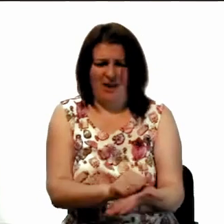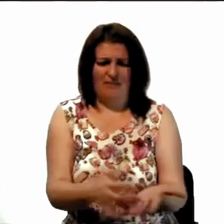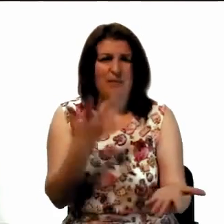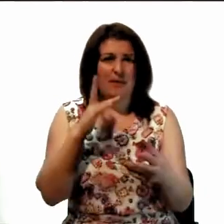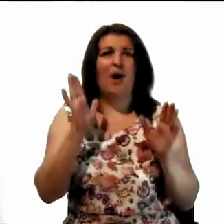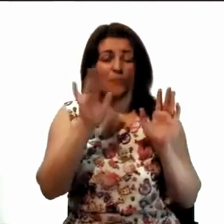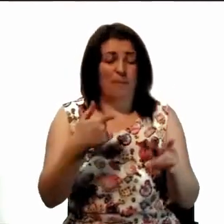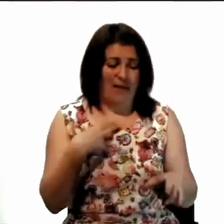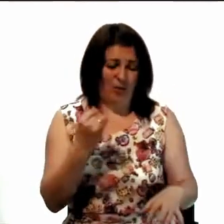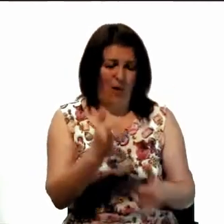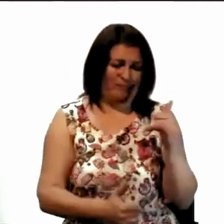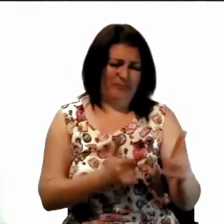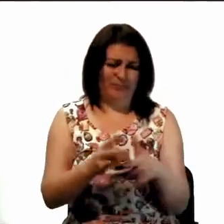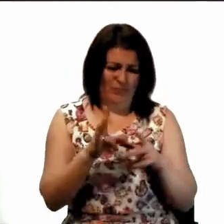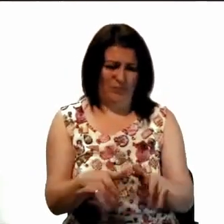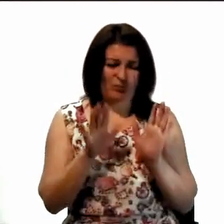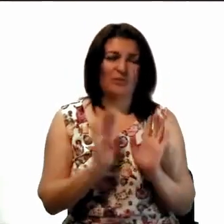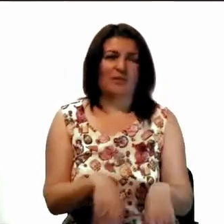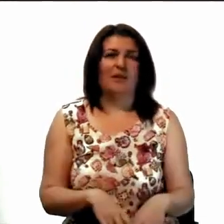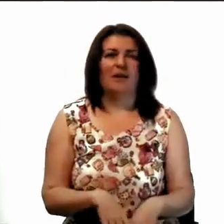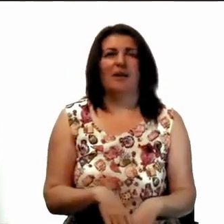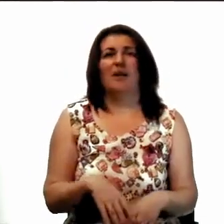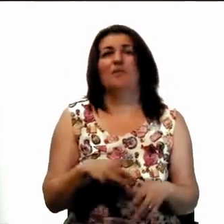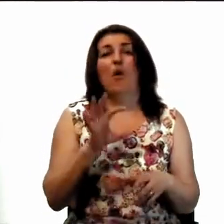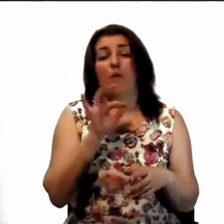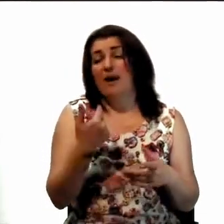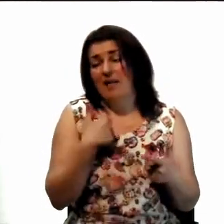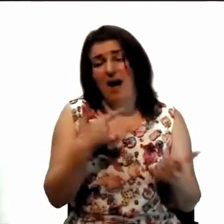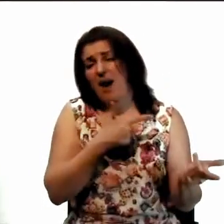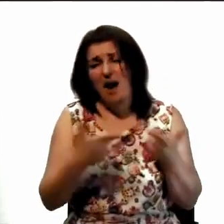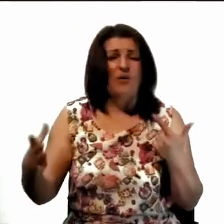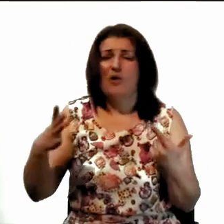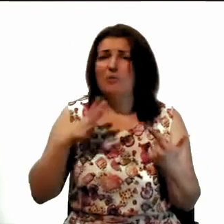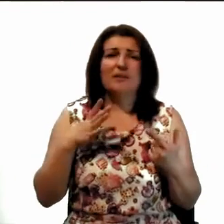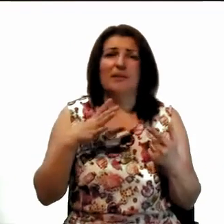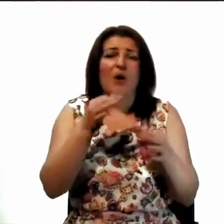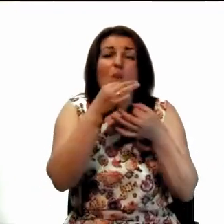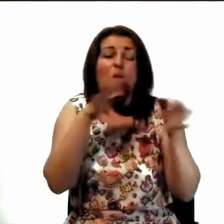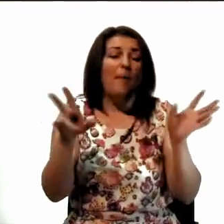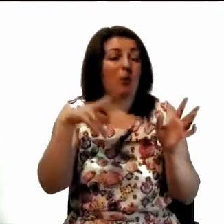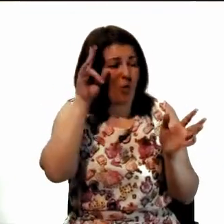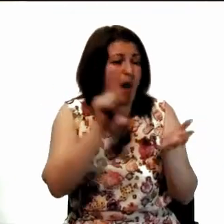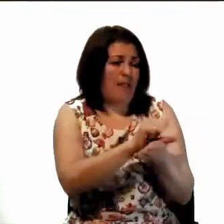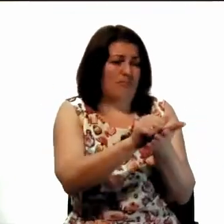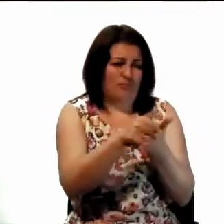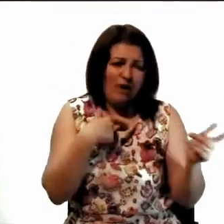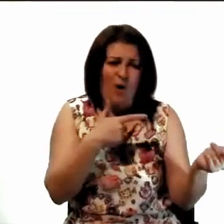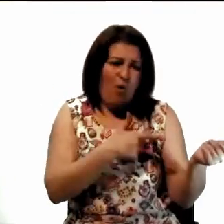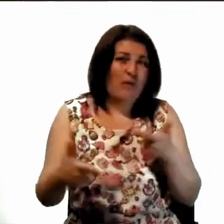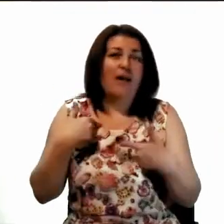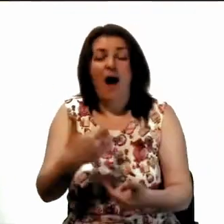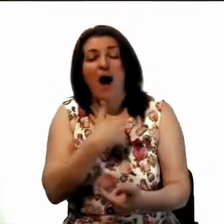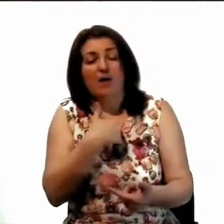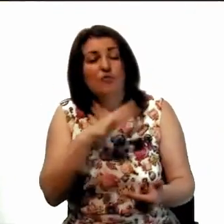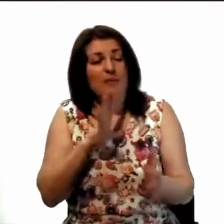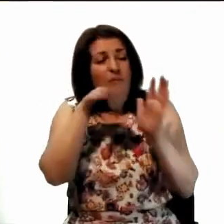Пусть об меня ноги вытирают. Да, он готов, я готов быть, хоть туалеты мыть. Я хочу быть в